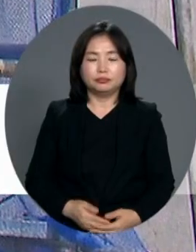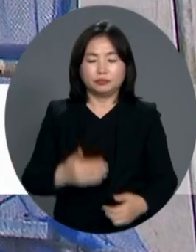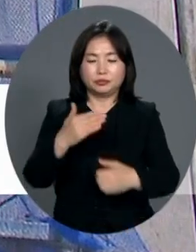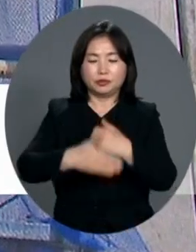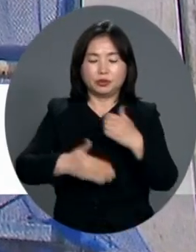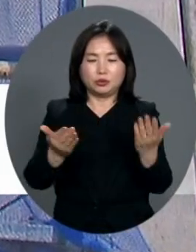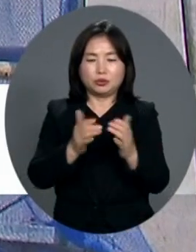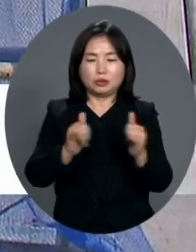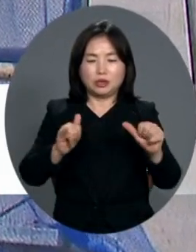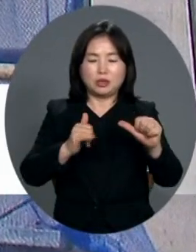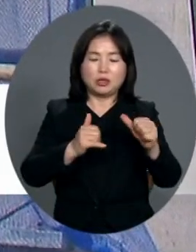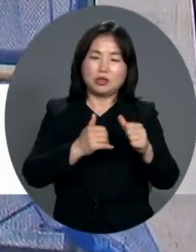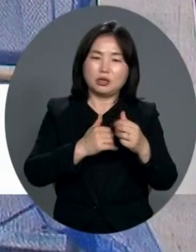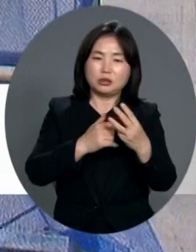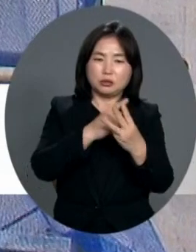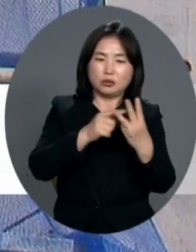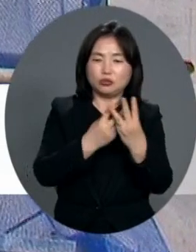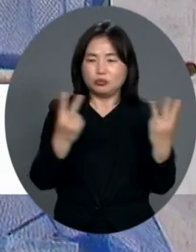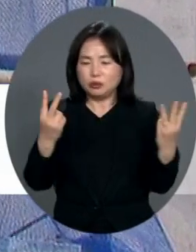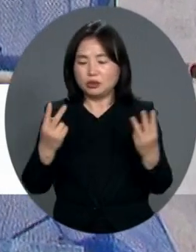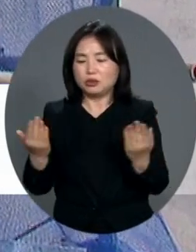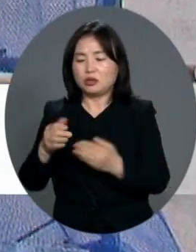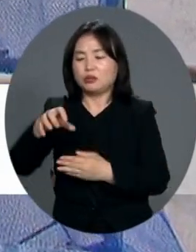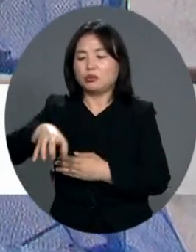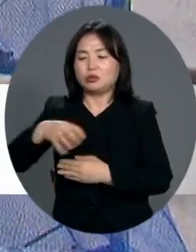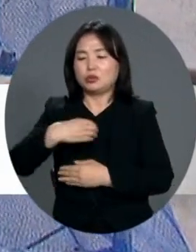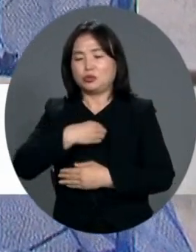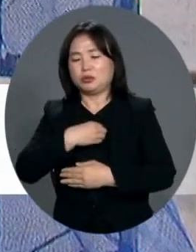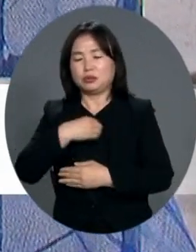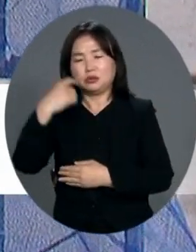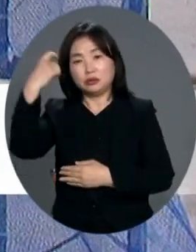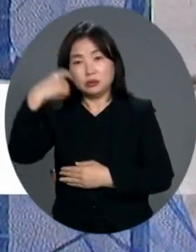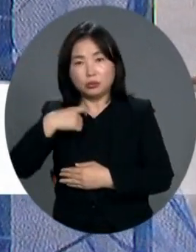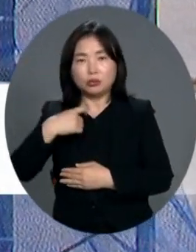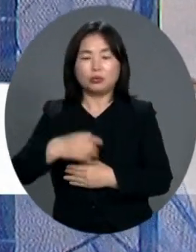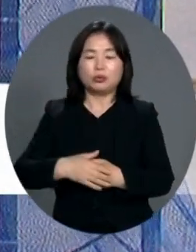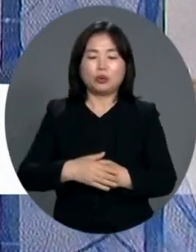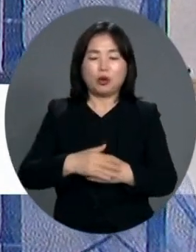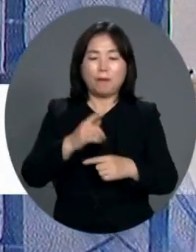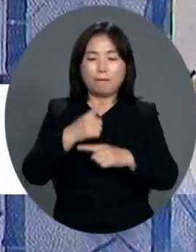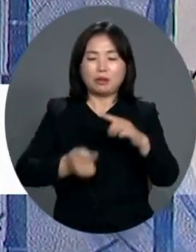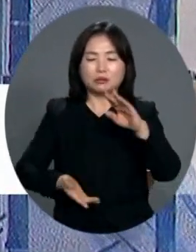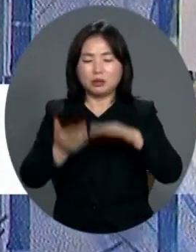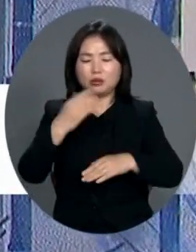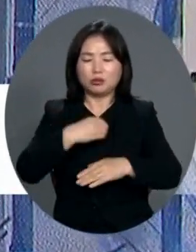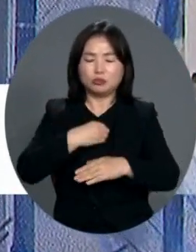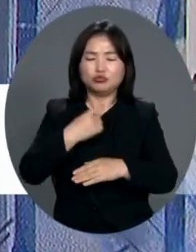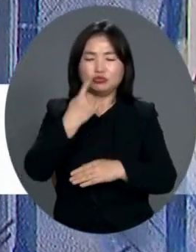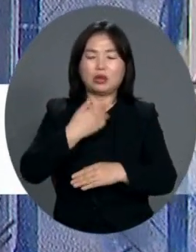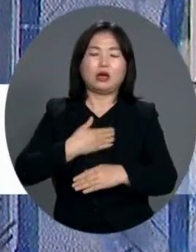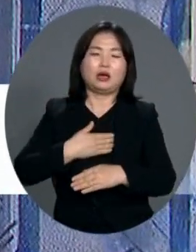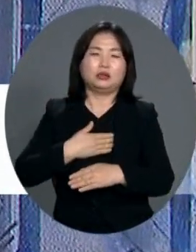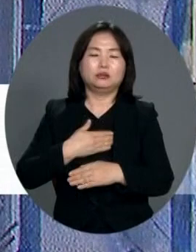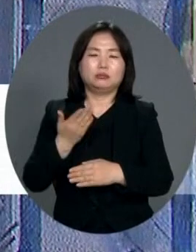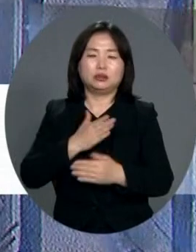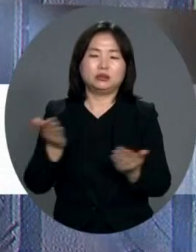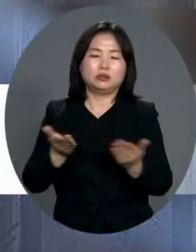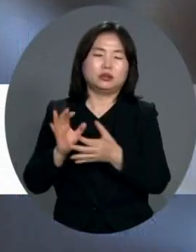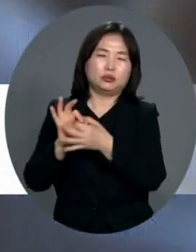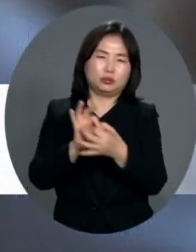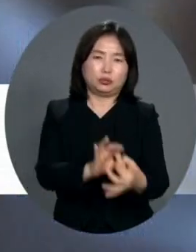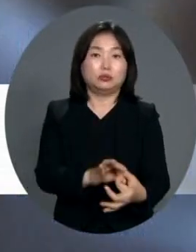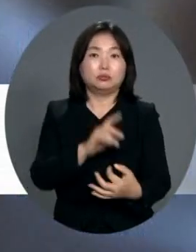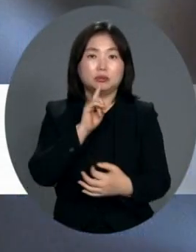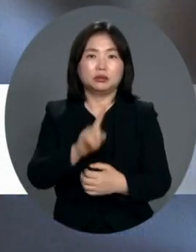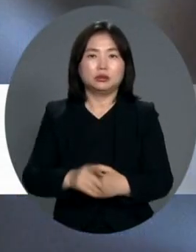대구의 노동자 3명 가운데 2명이 자신이 일하는 현장이 위험하다고 느끼고 절반가량은 위험한 줄 알면서도 작업을 멈출 수